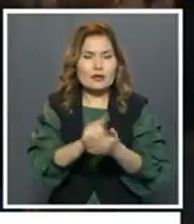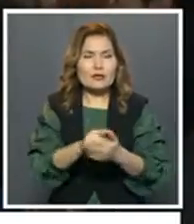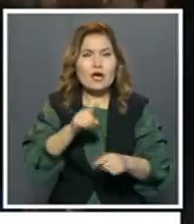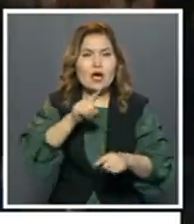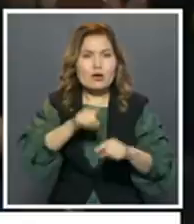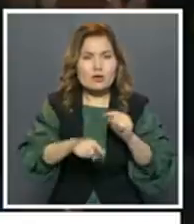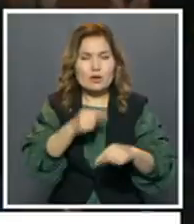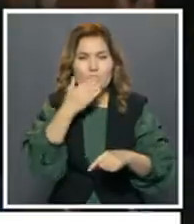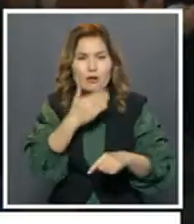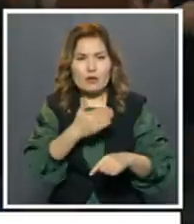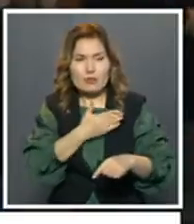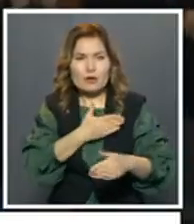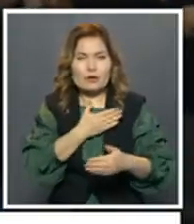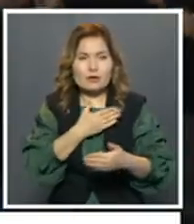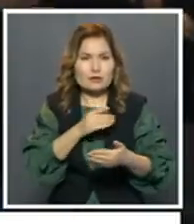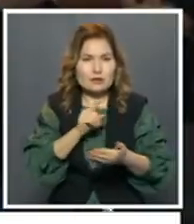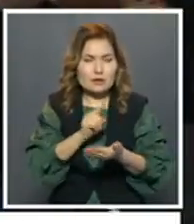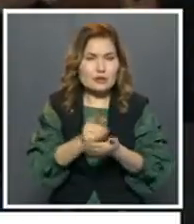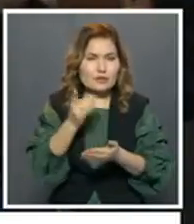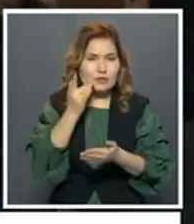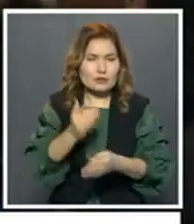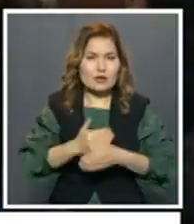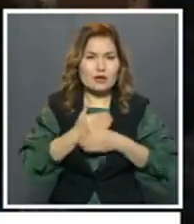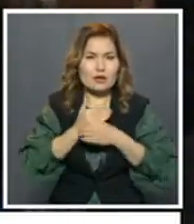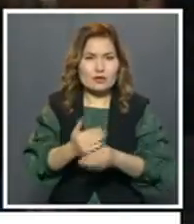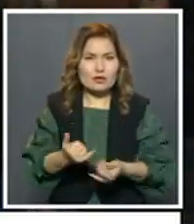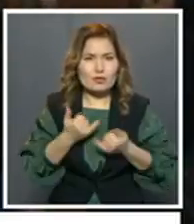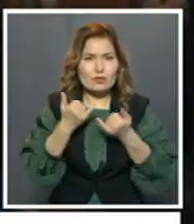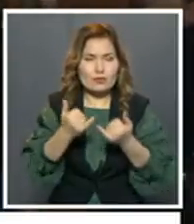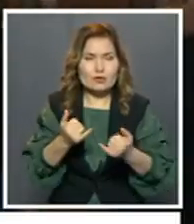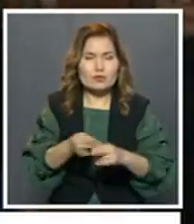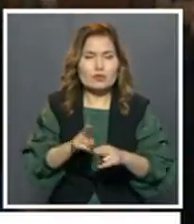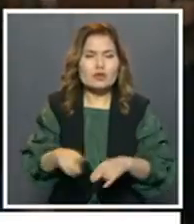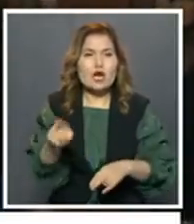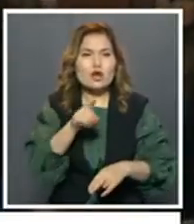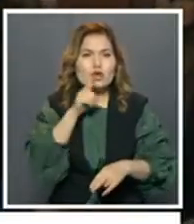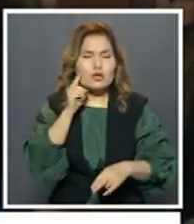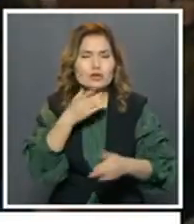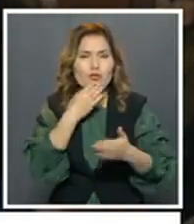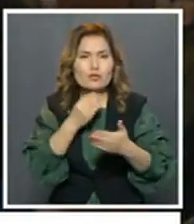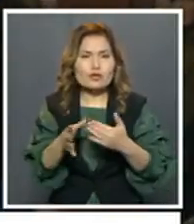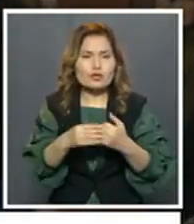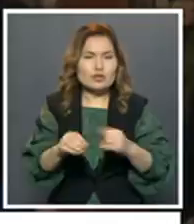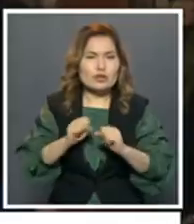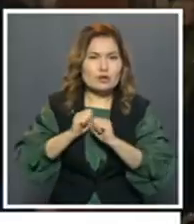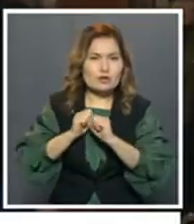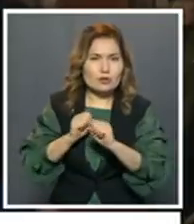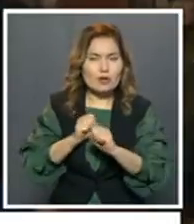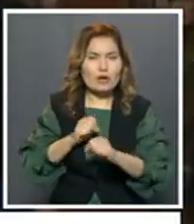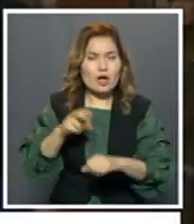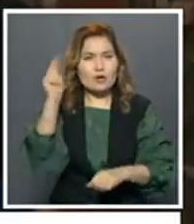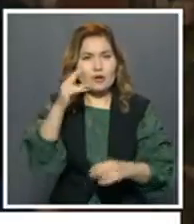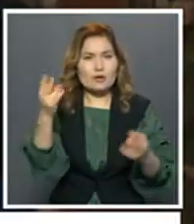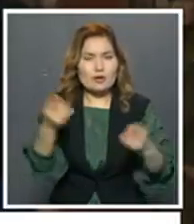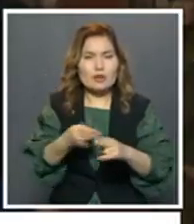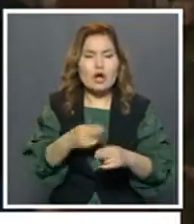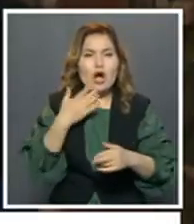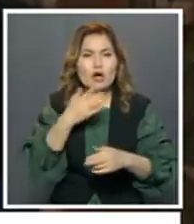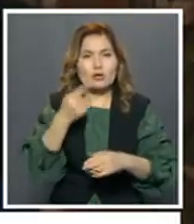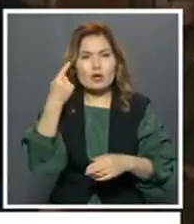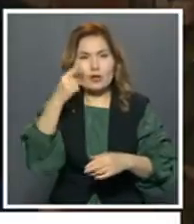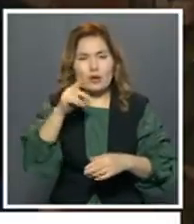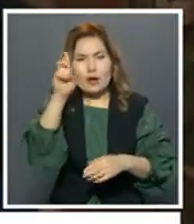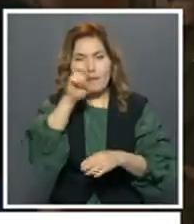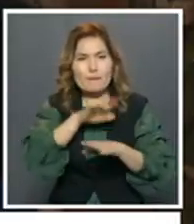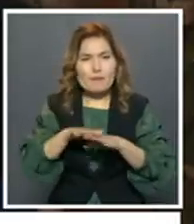бар, мәңгілік ел. Сонда осы біз оны жастар ғой, жастар істейді. Сол жастар осы мына біздің ұлттық идеямызды мәңгілік